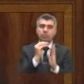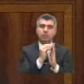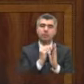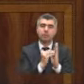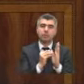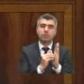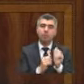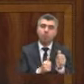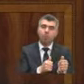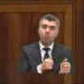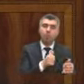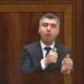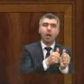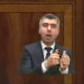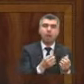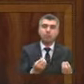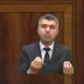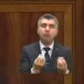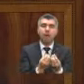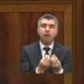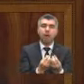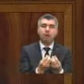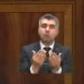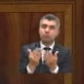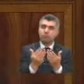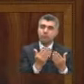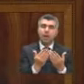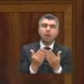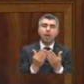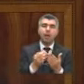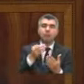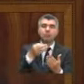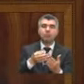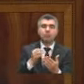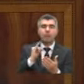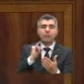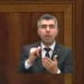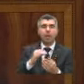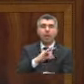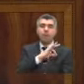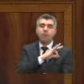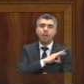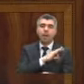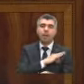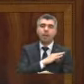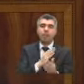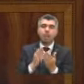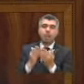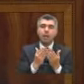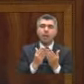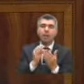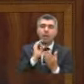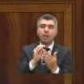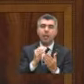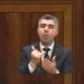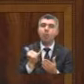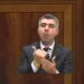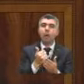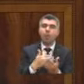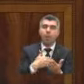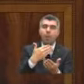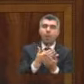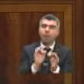من أجل مسايرتهم للدراسة أو تسجيلهم للاستفادة من التعليم غير النظامي، لا سيما